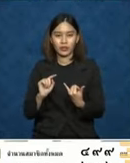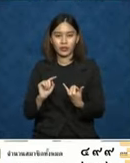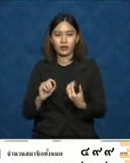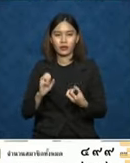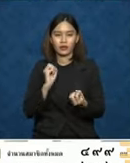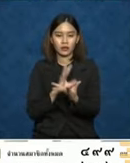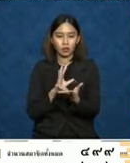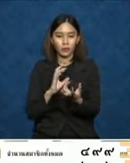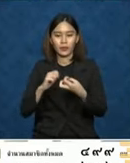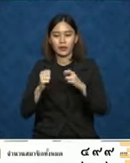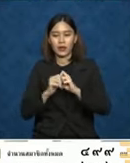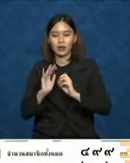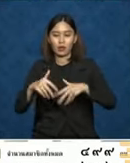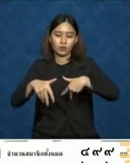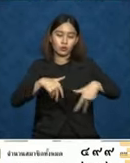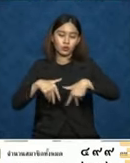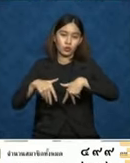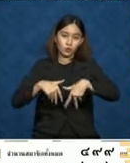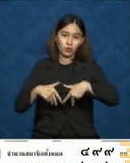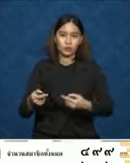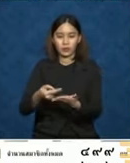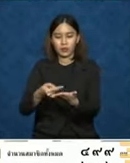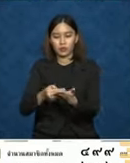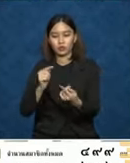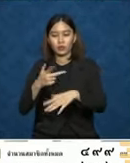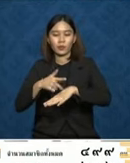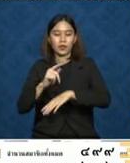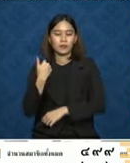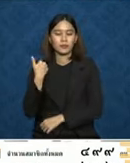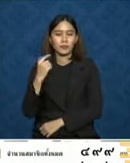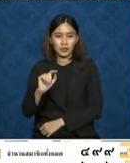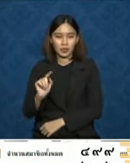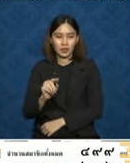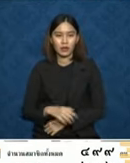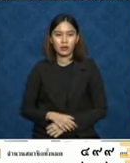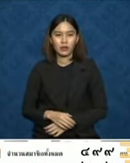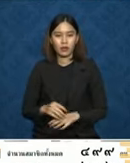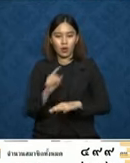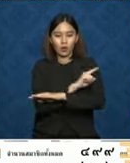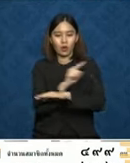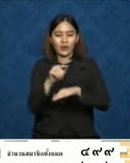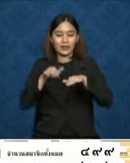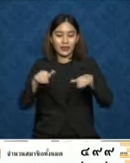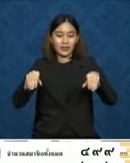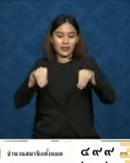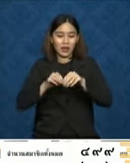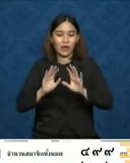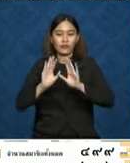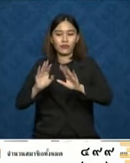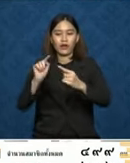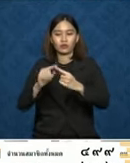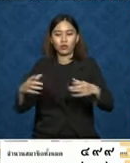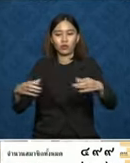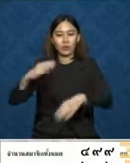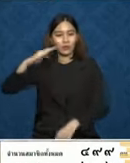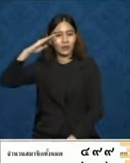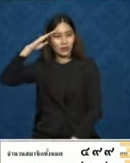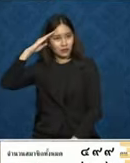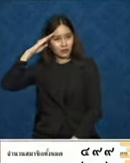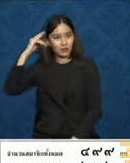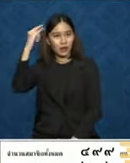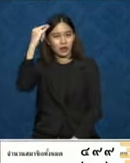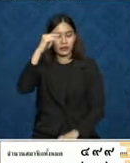ความเดือดร้อนของพี่น้องประชาชนในเขตดอนเมืองนะครับมาปรึกษาหารือท่านประธานดังนี้ครับในวันเด็กที่จะถึงนี้นะครับก็ฝากไปถึงกองทัพอากาศและวิทยุการ